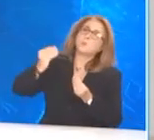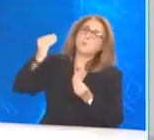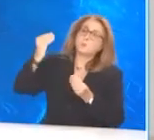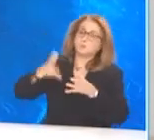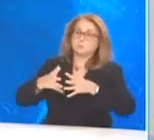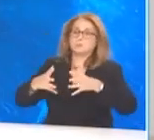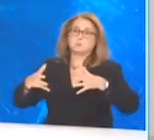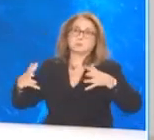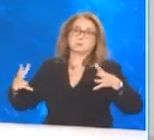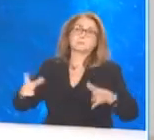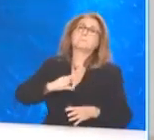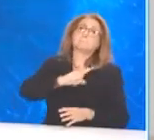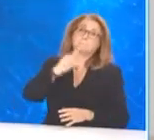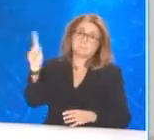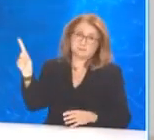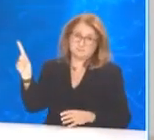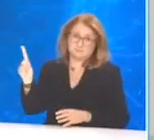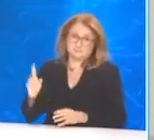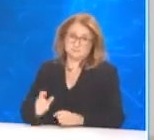του ιού.